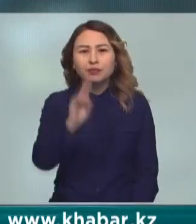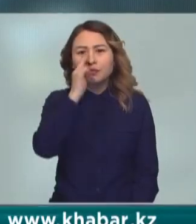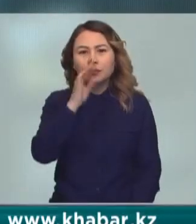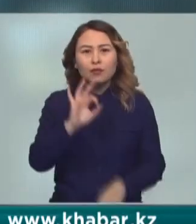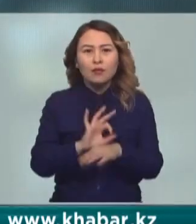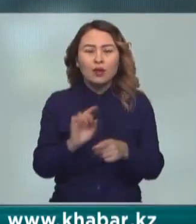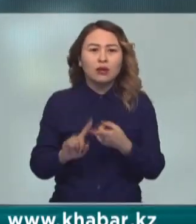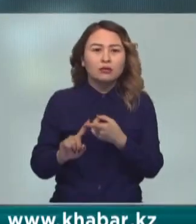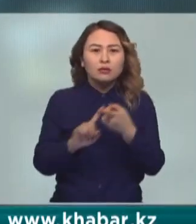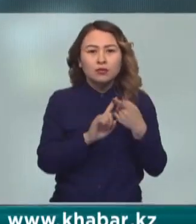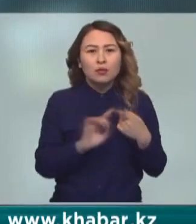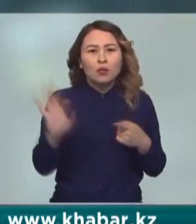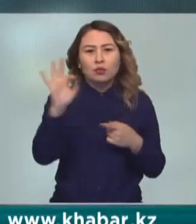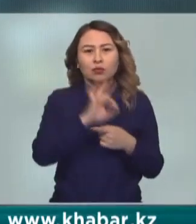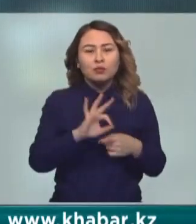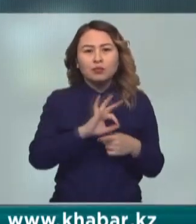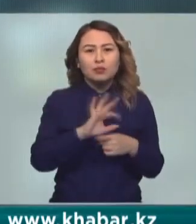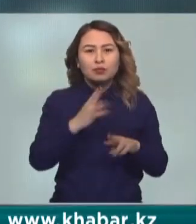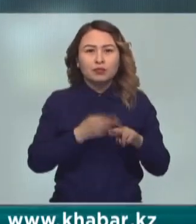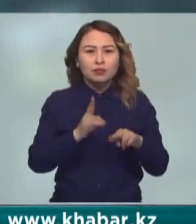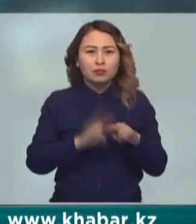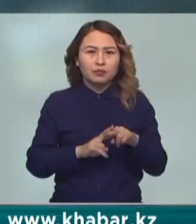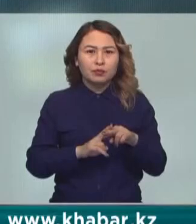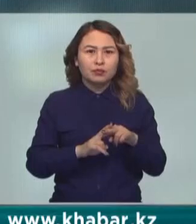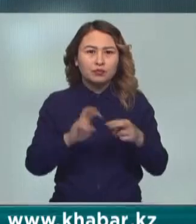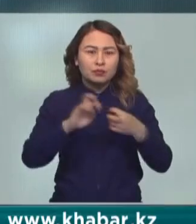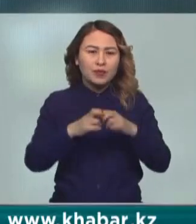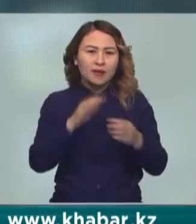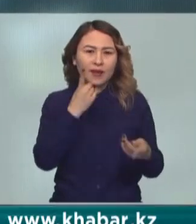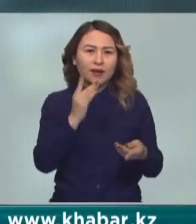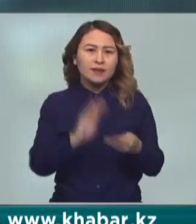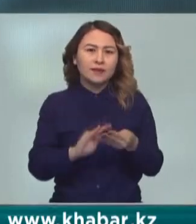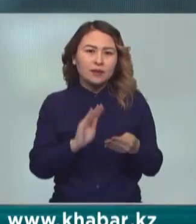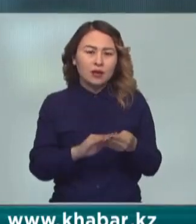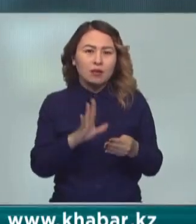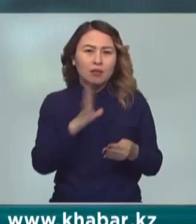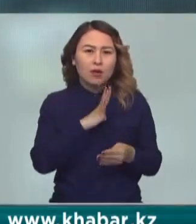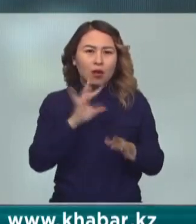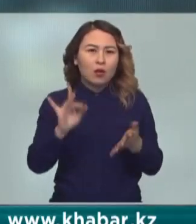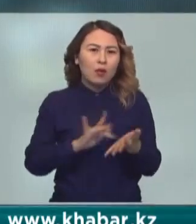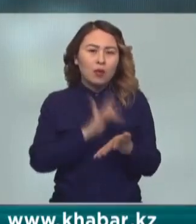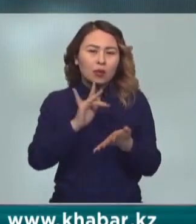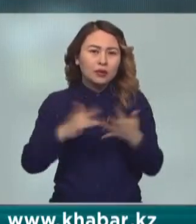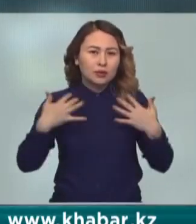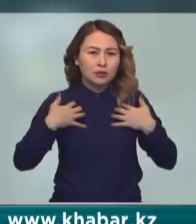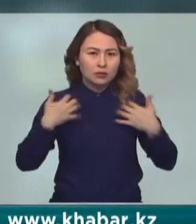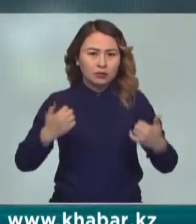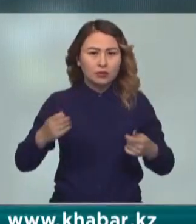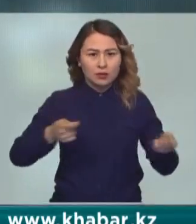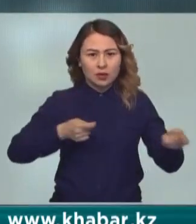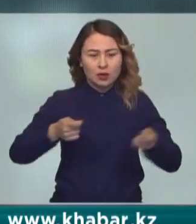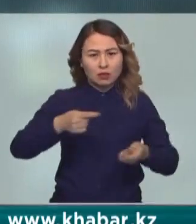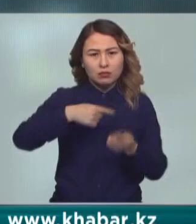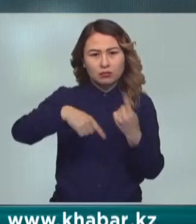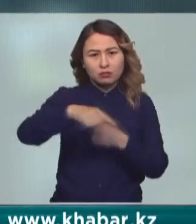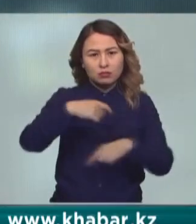Шымкентте коронавирус инфекциясы бойынша ахуал бір қалыпты. Эпидемиологиялық жағдай қалалық әкімдіктің денсаулық сақтау басқармасы